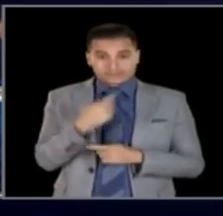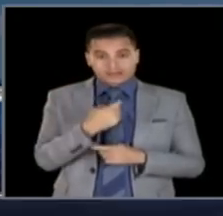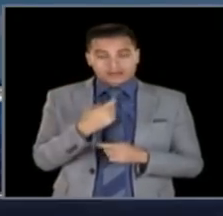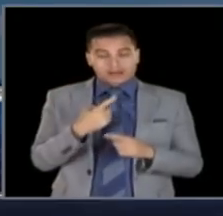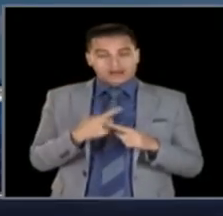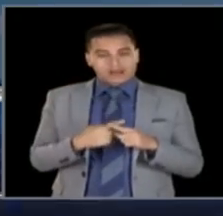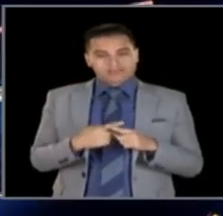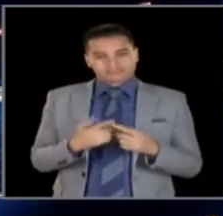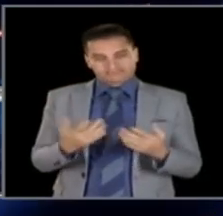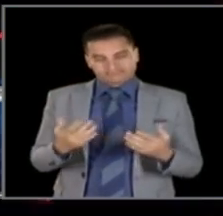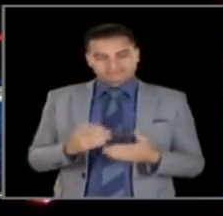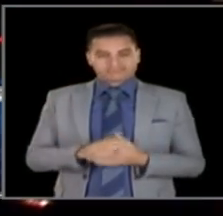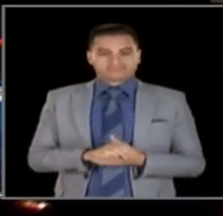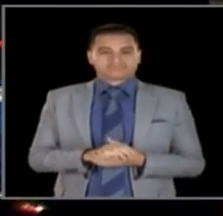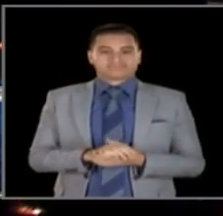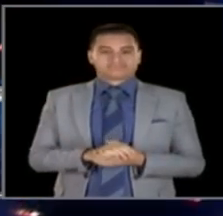اجابة خاطئة.